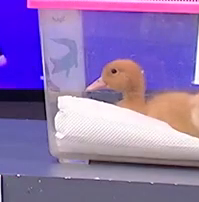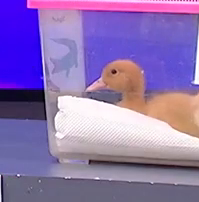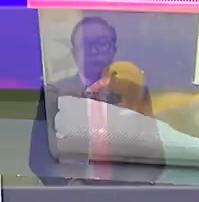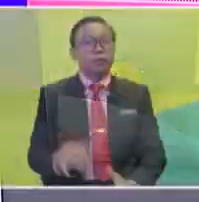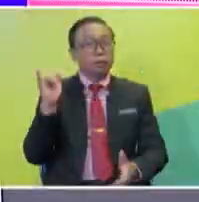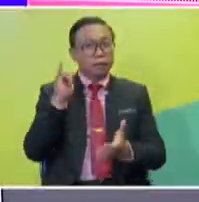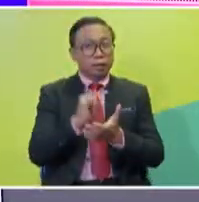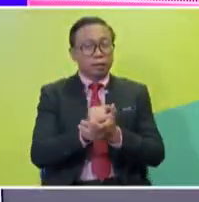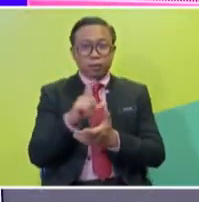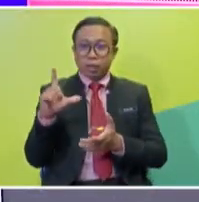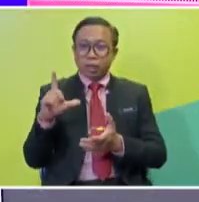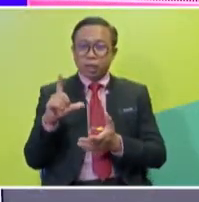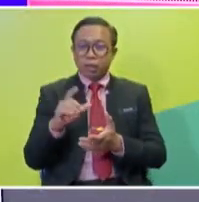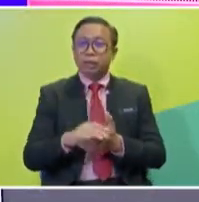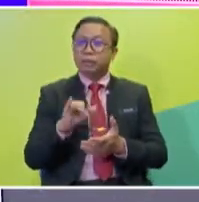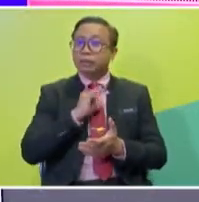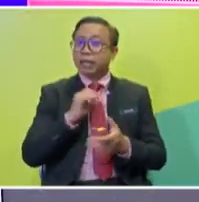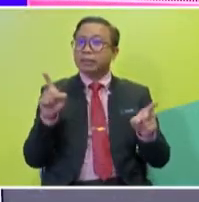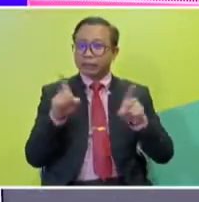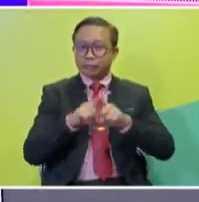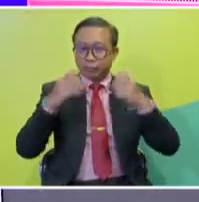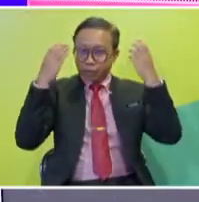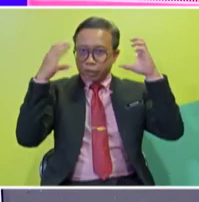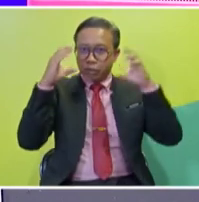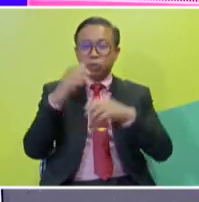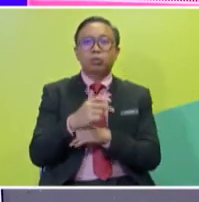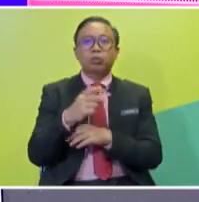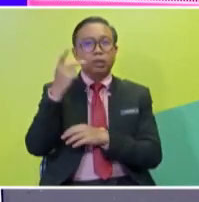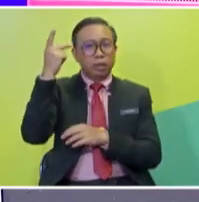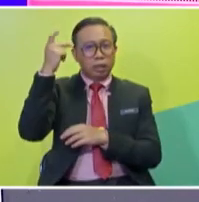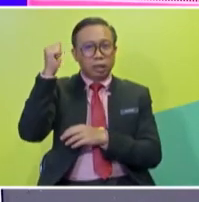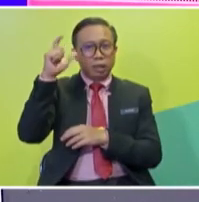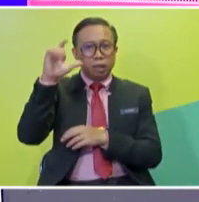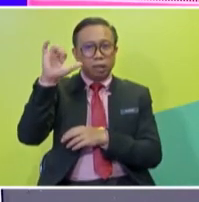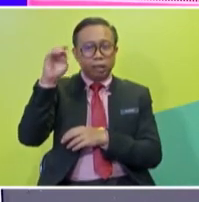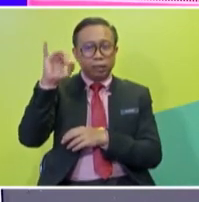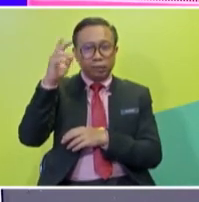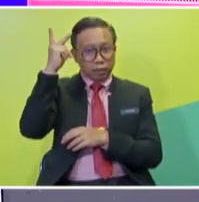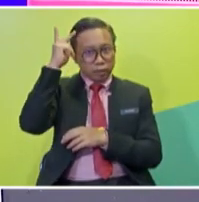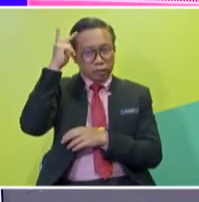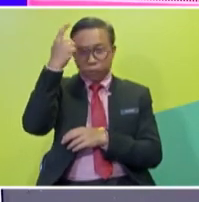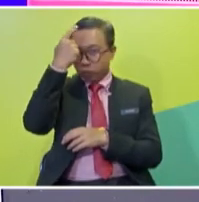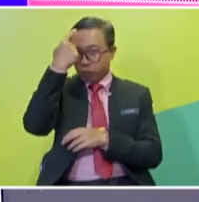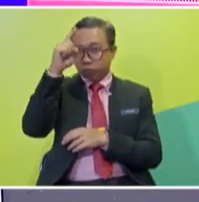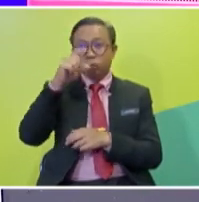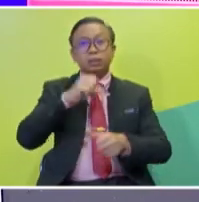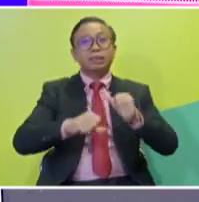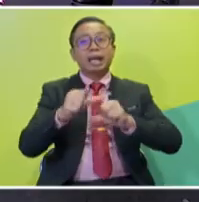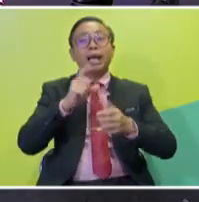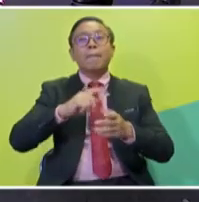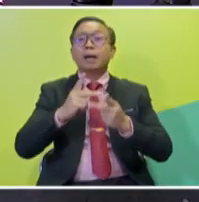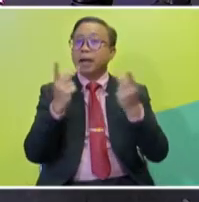itu dia hari ini saya bersama Cikgu kalimi untuk mata pelajaran sains apa